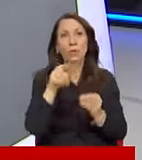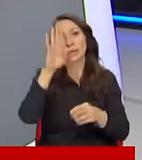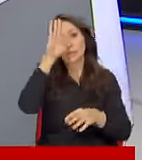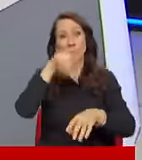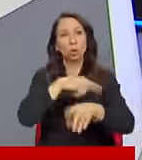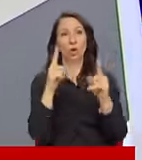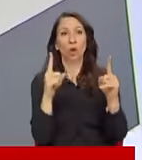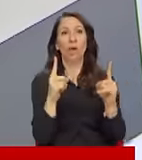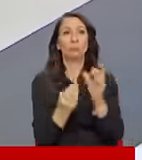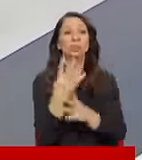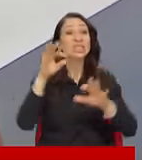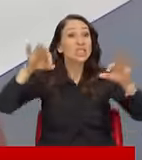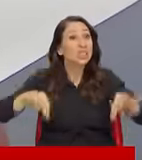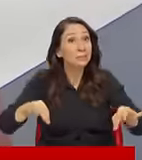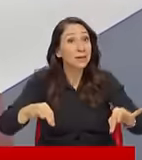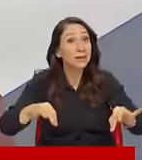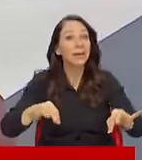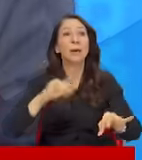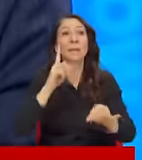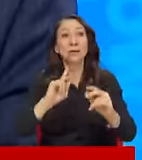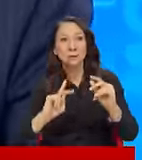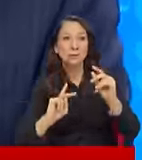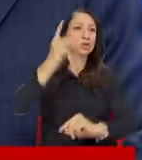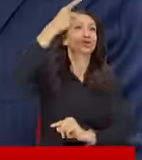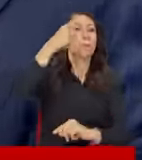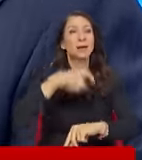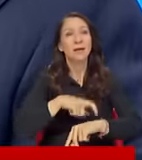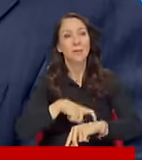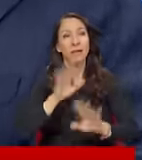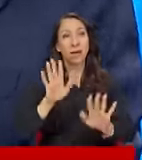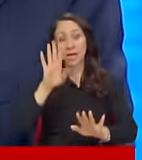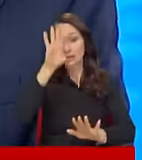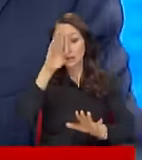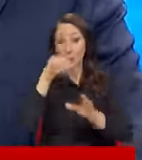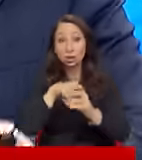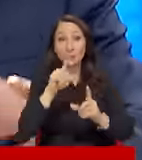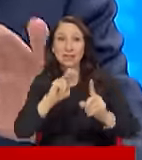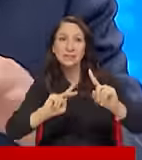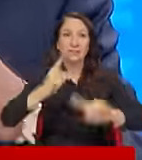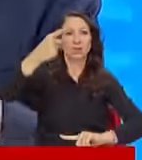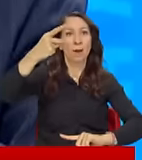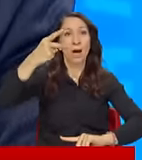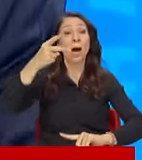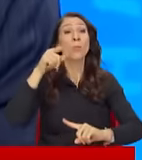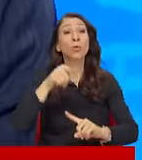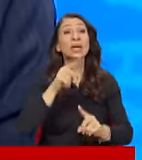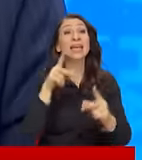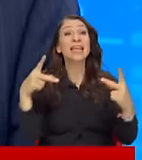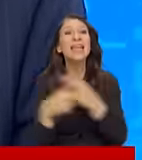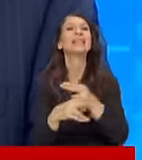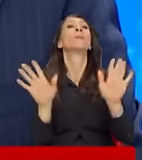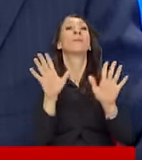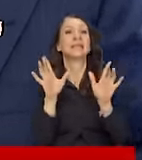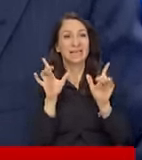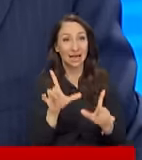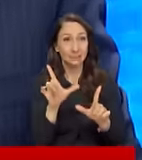bir dönemi var etti. Şimdi ise bir sıçrama zamanı. Yani İstanbul adına bir sıçrama ve bunun kesintiye